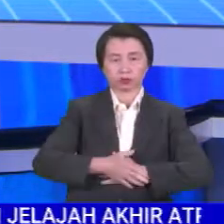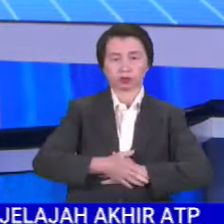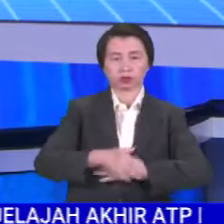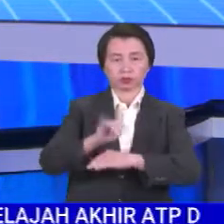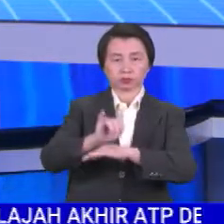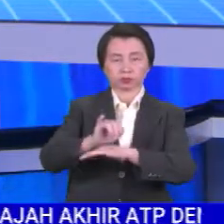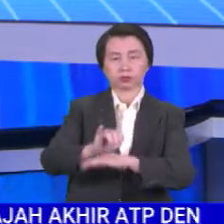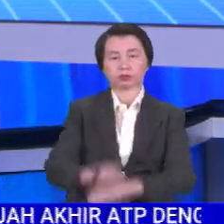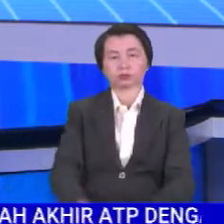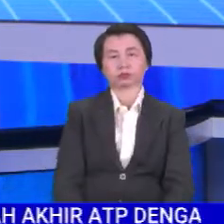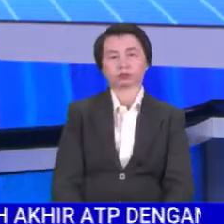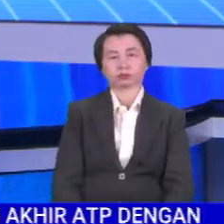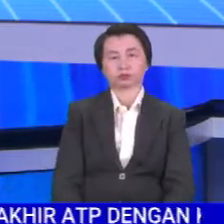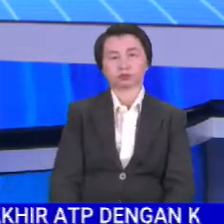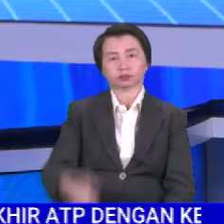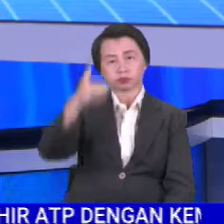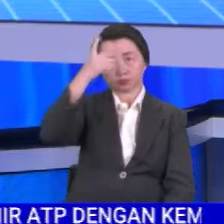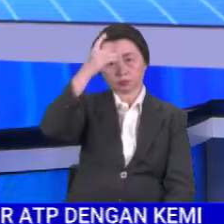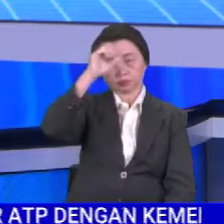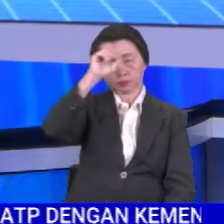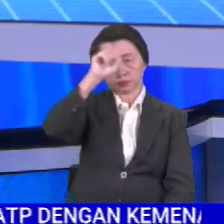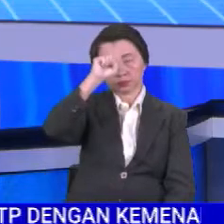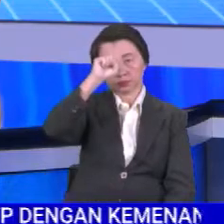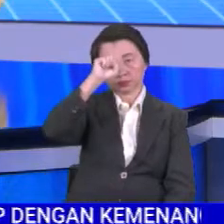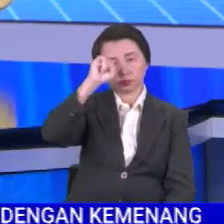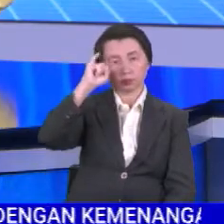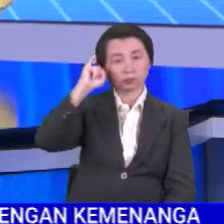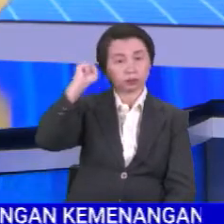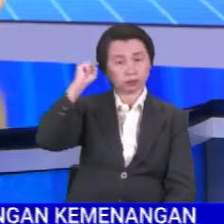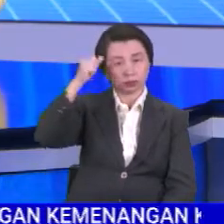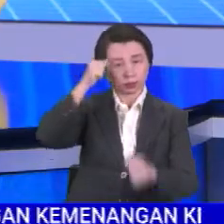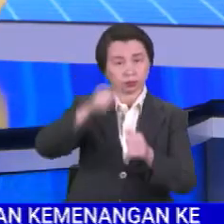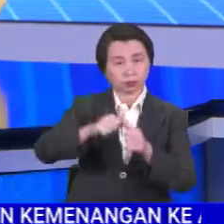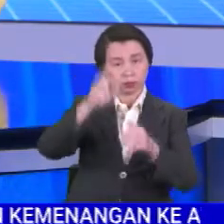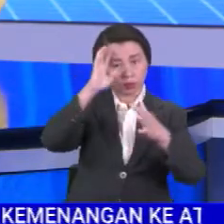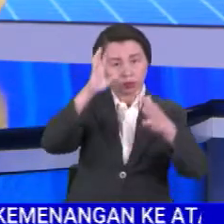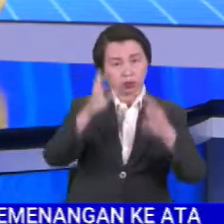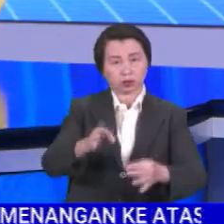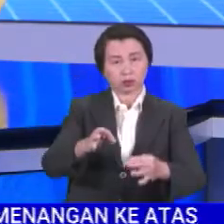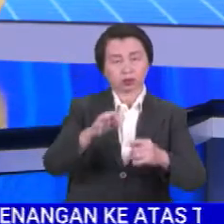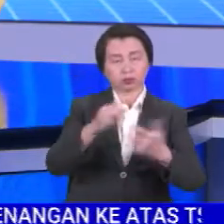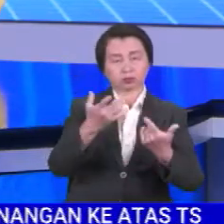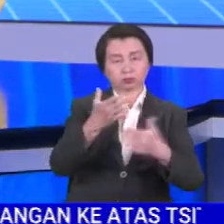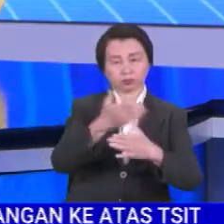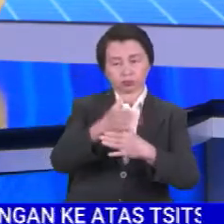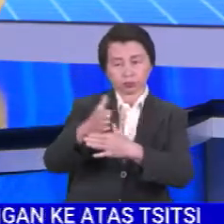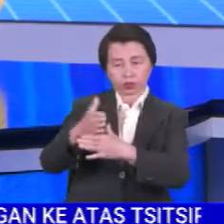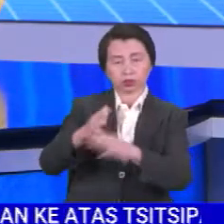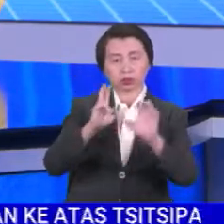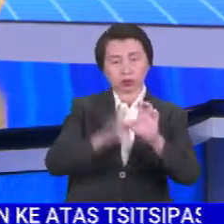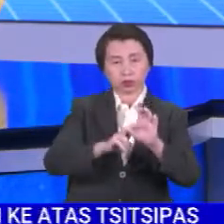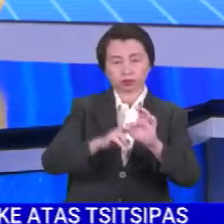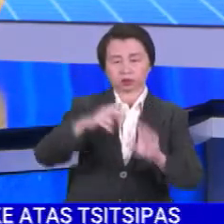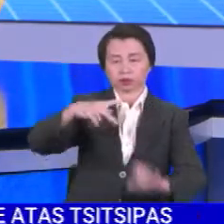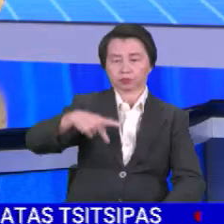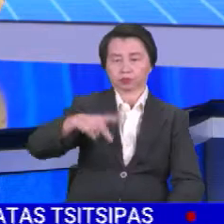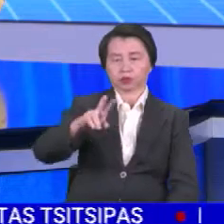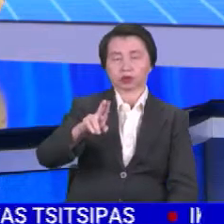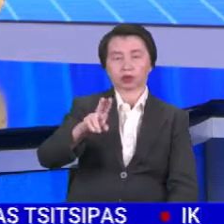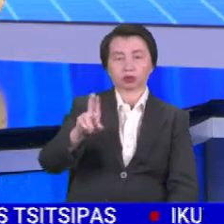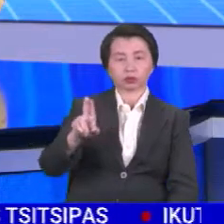isyak. Dato' Sri Ismail Sabri mengingatkan agar keputusan pembahagian kerusi pertandingan